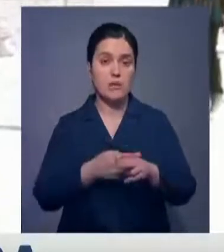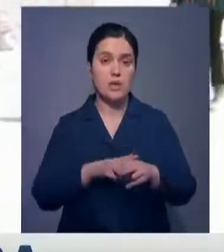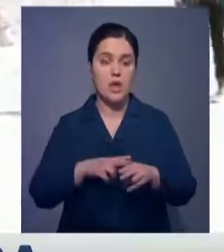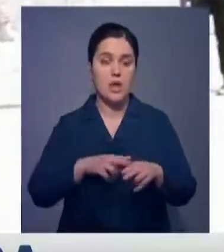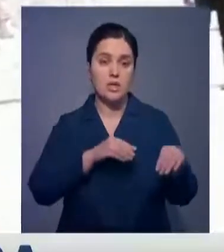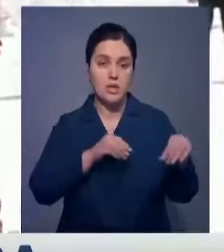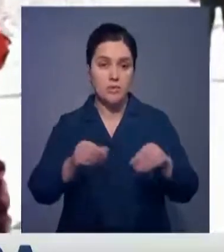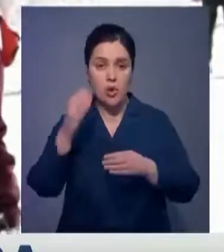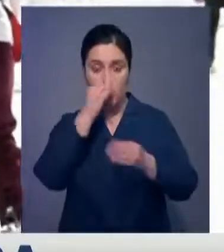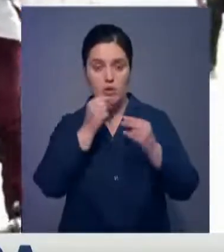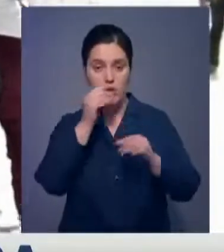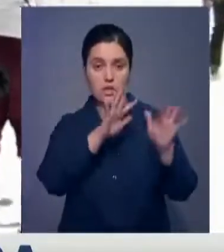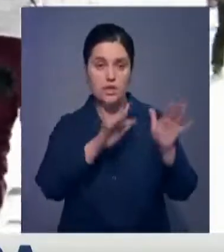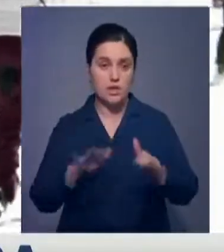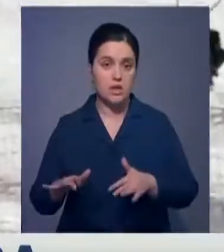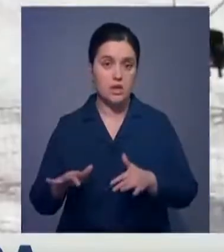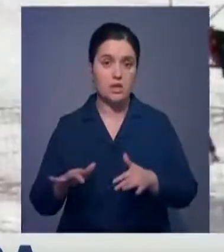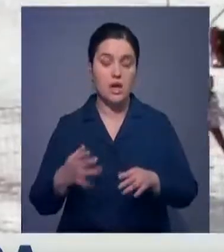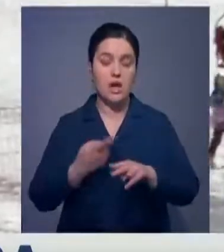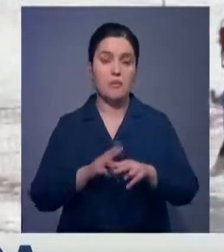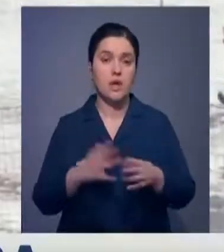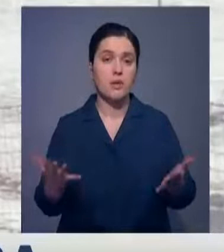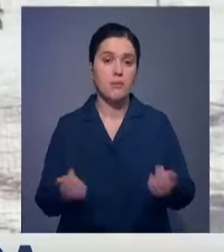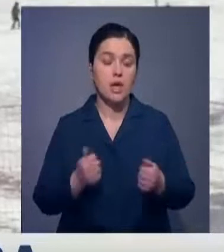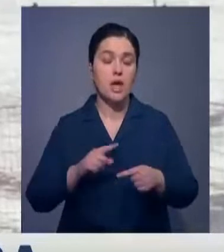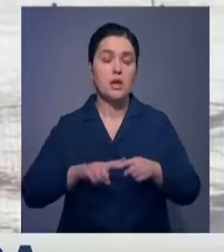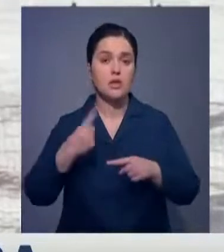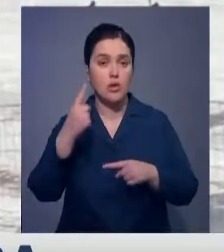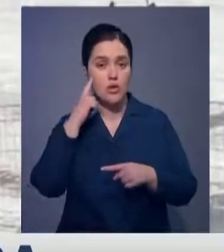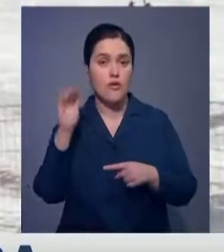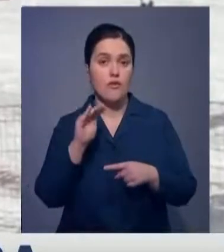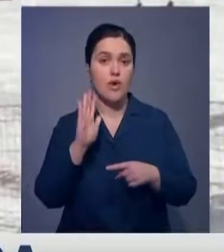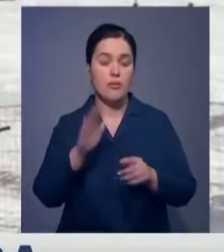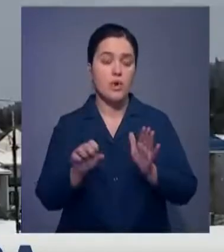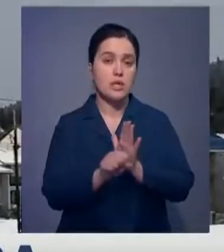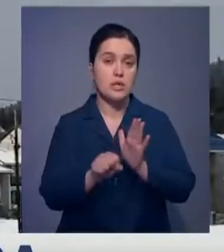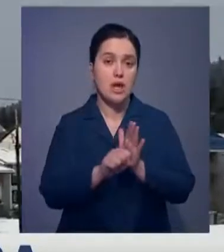искусственным снегом. А в основном все надеются на спасительный снег в следующем месяце. Ведь обычно